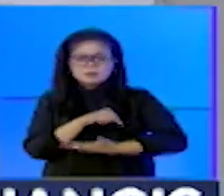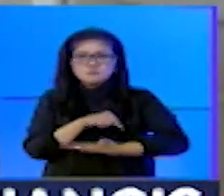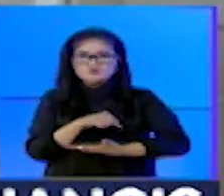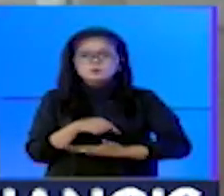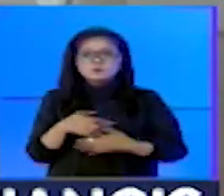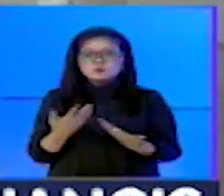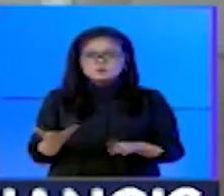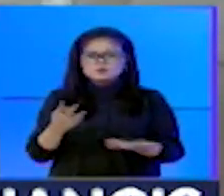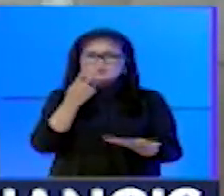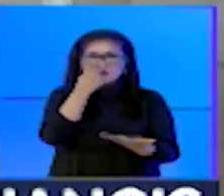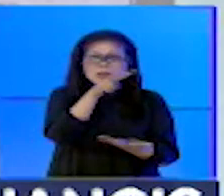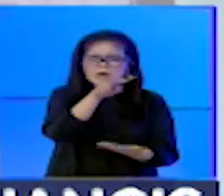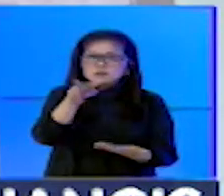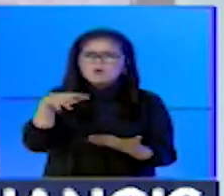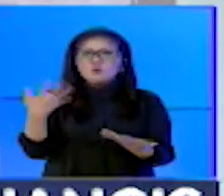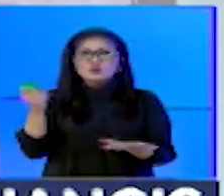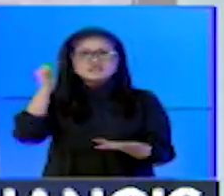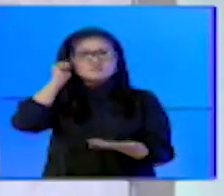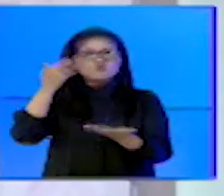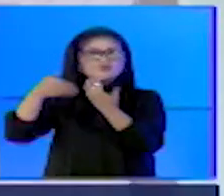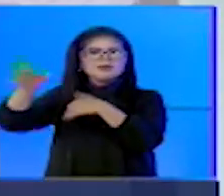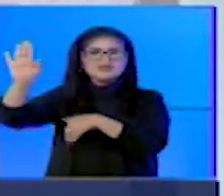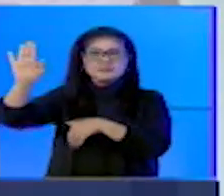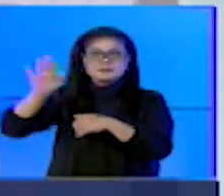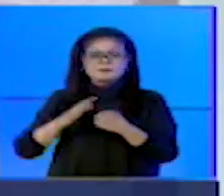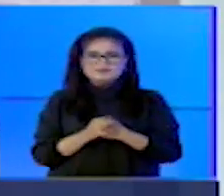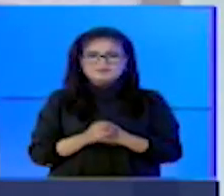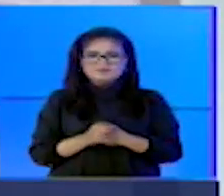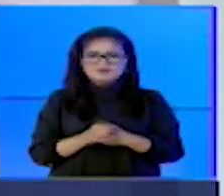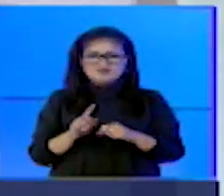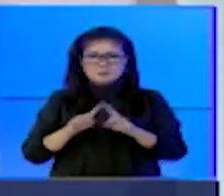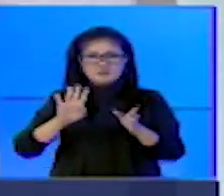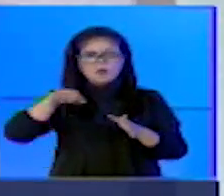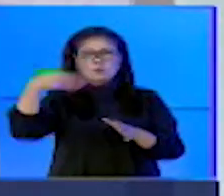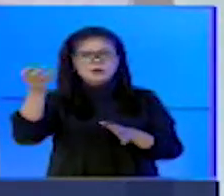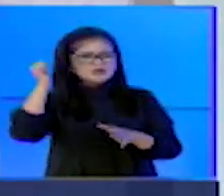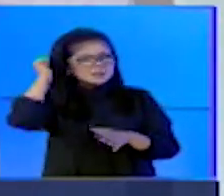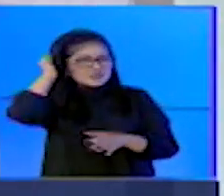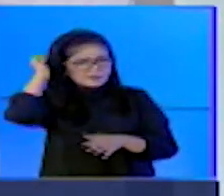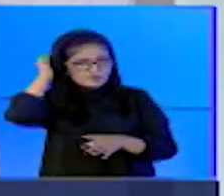meninggalkan identitas apapun. Tapi setelah bayinya nangis terus kok nggak datang-datang,